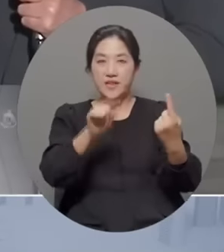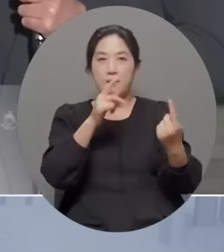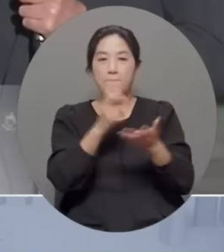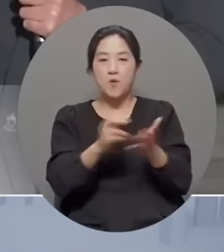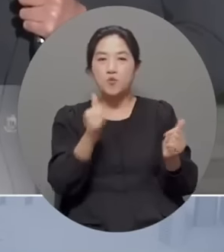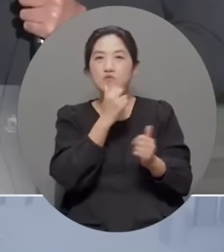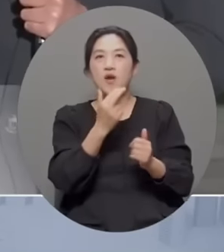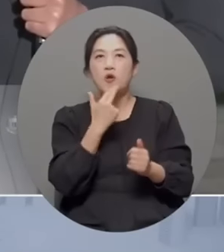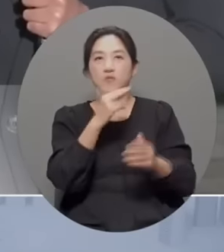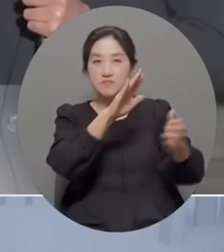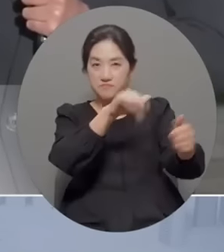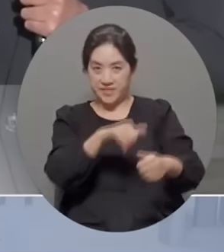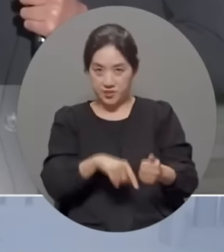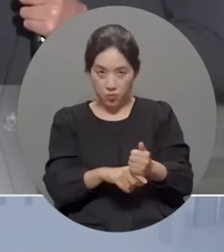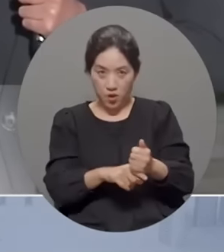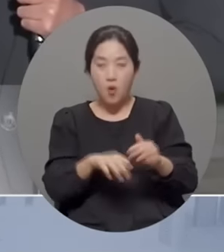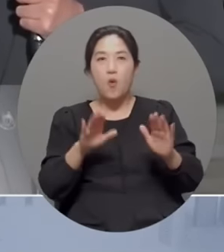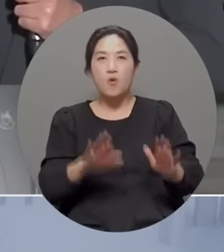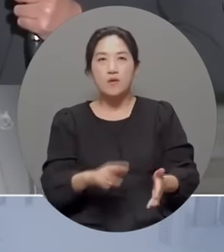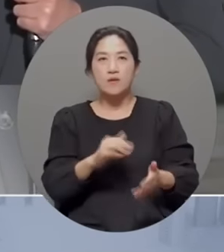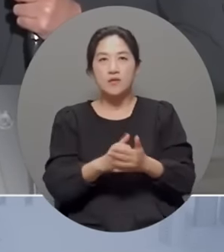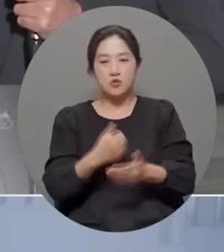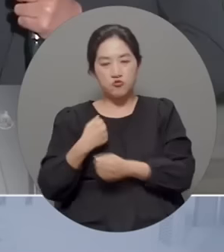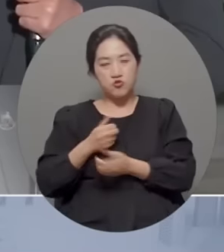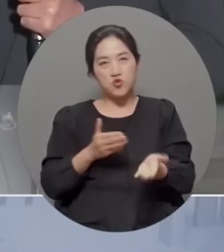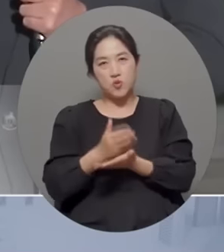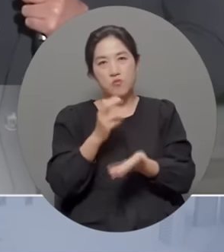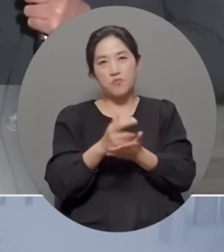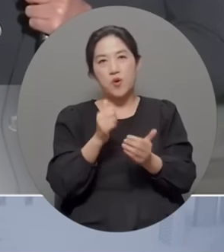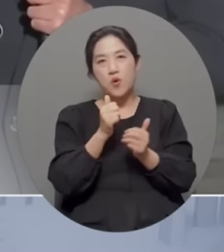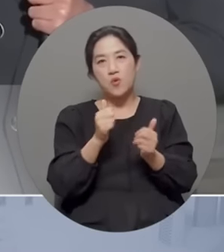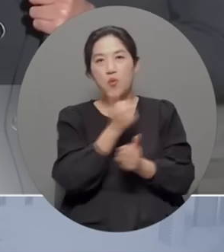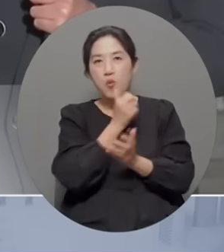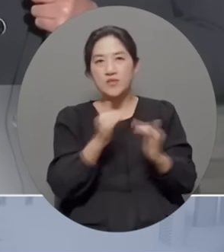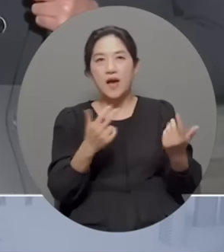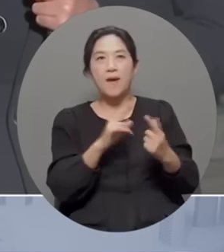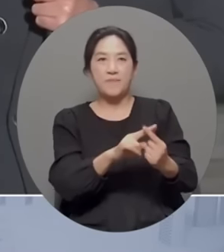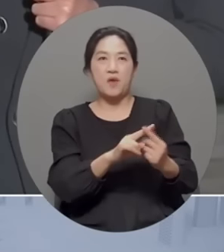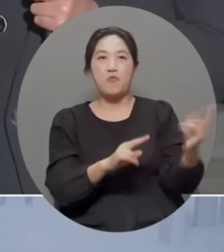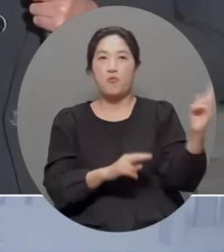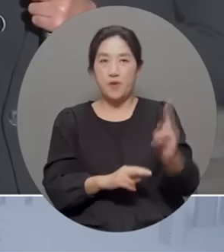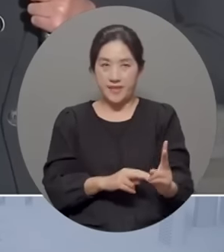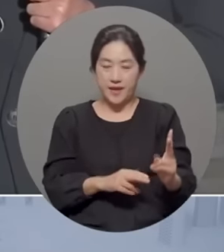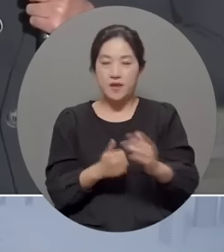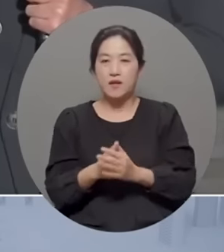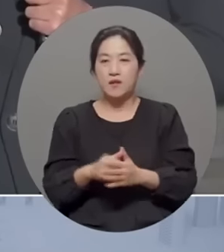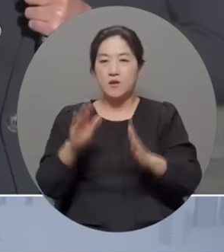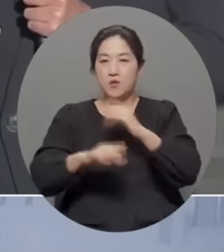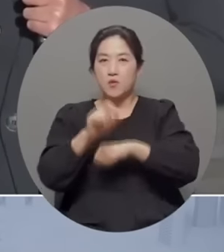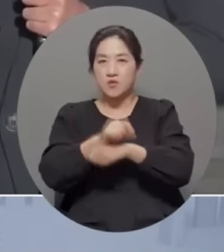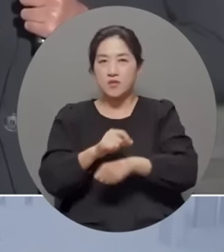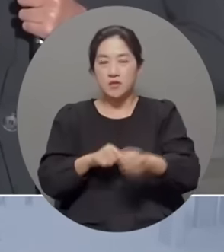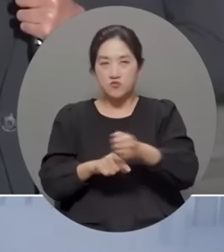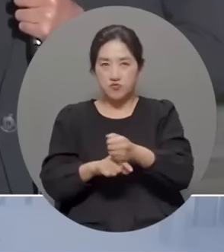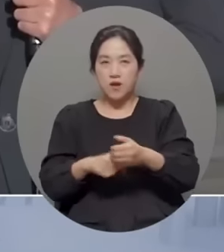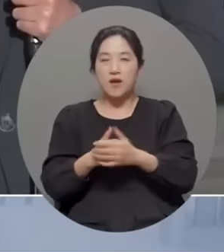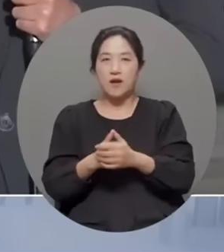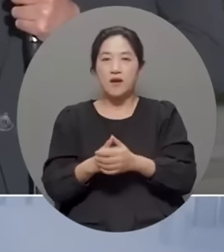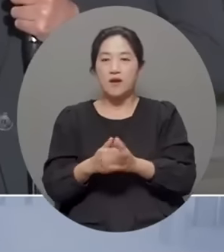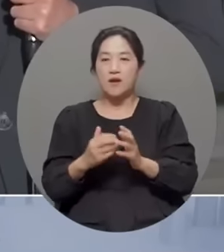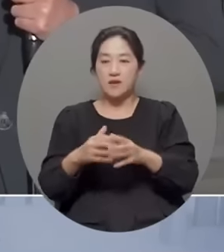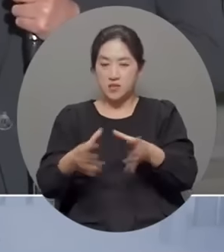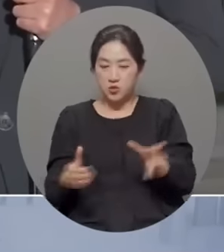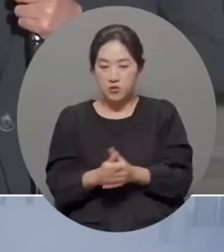없이 조사를 받았는데 오늘은 군 전문 변호사와 함께 나왔습니다. 공수처 관계자는 질문지가 200쪽